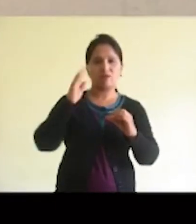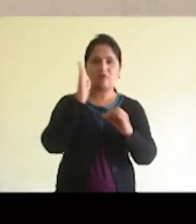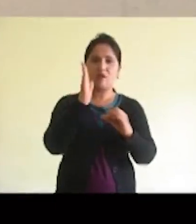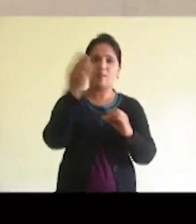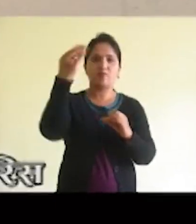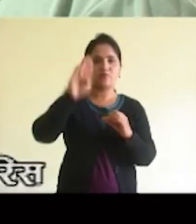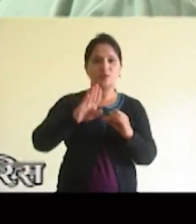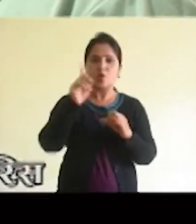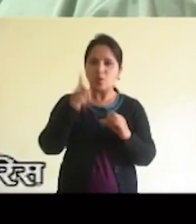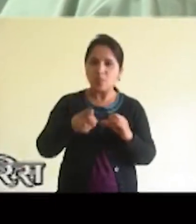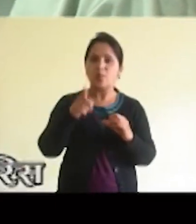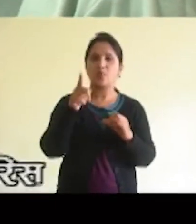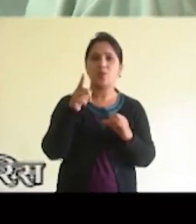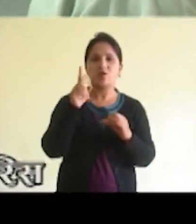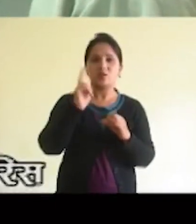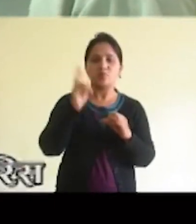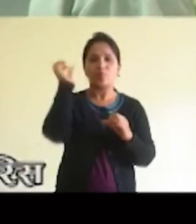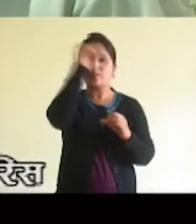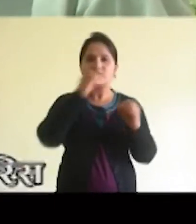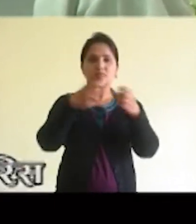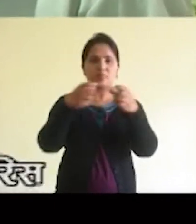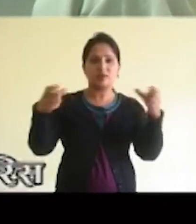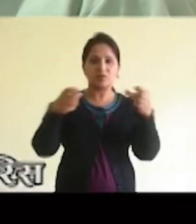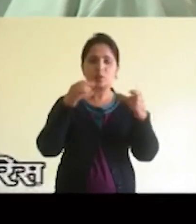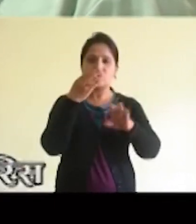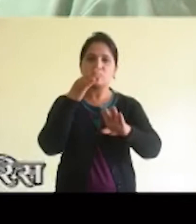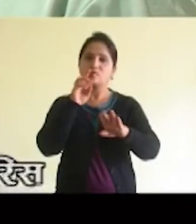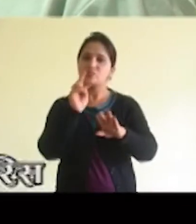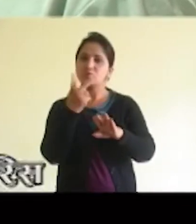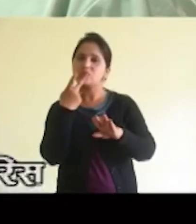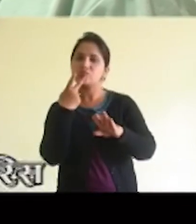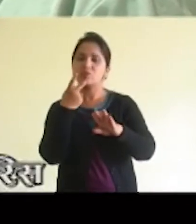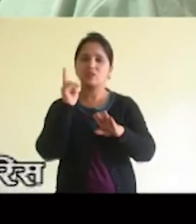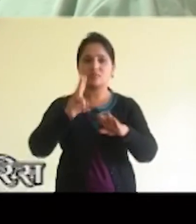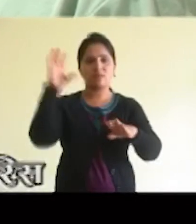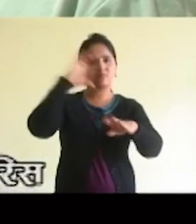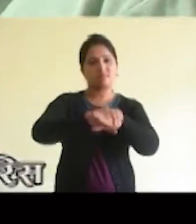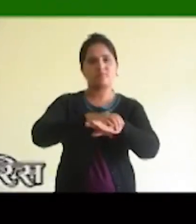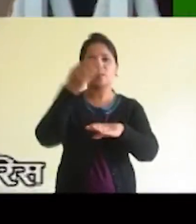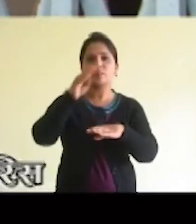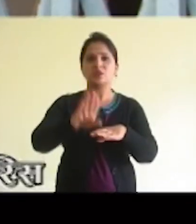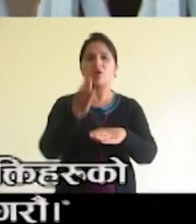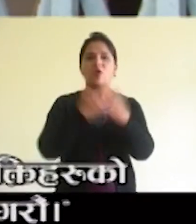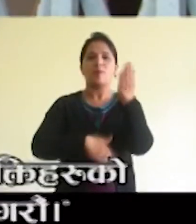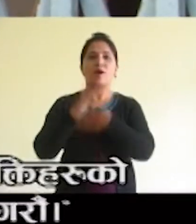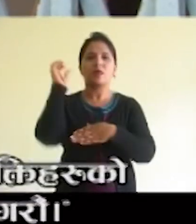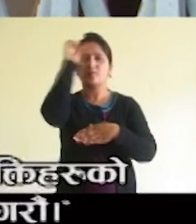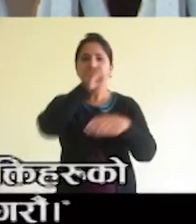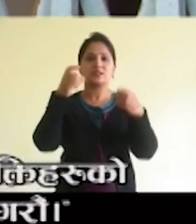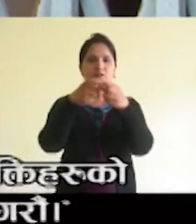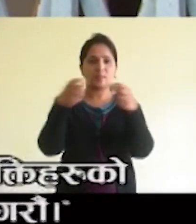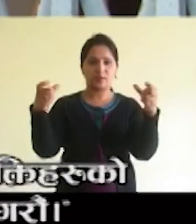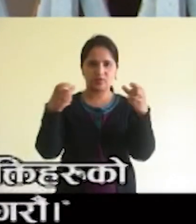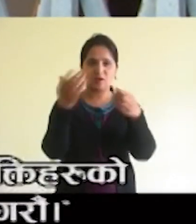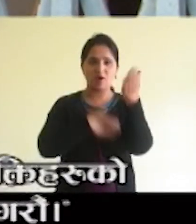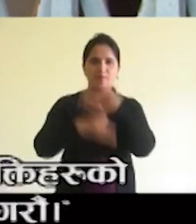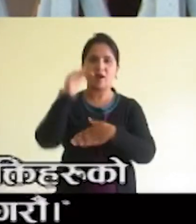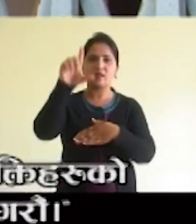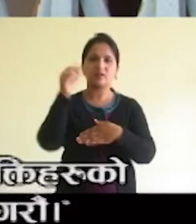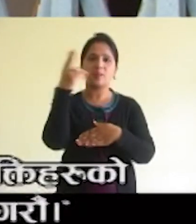हुन्छ। ए हो र, हो त, परिचय पत्रको झुटो विवरण सिफारिस गर्ने समेत पर्दछन् त्यस्तोमा त। अपाङ्गता परिचय